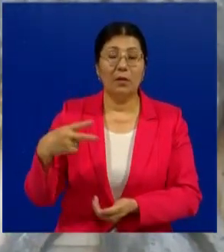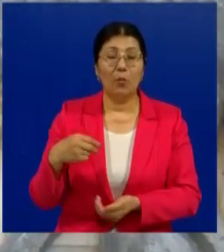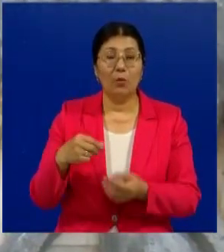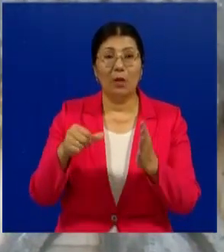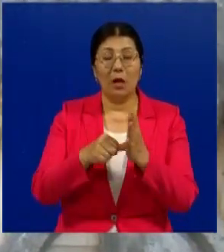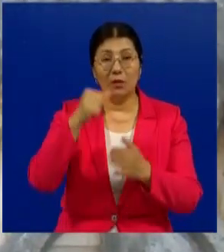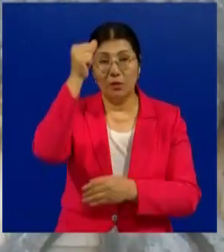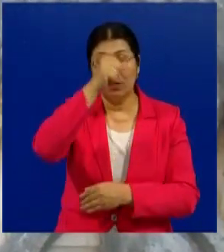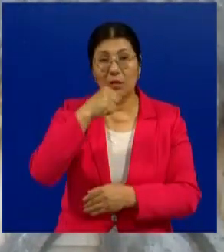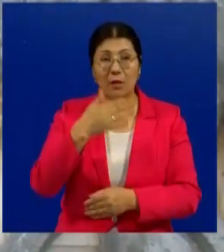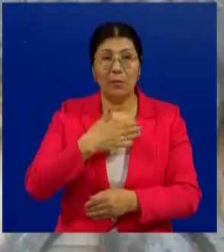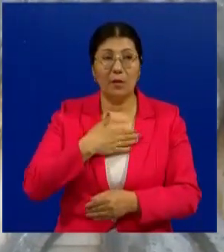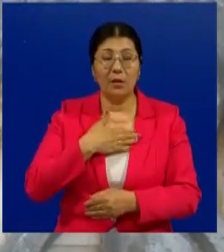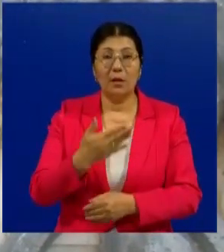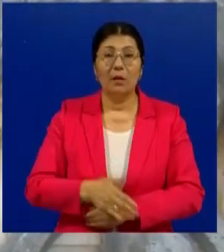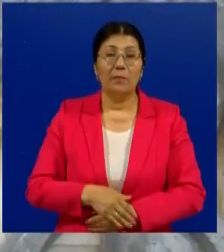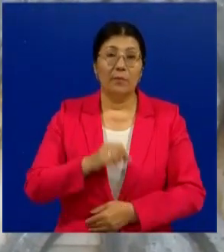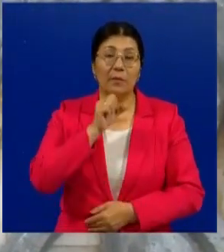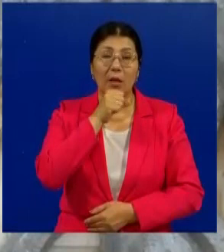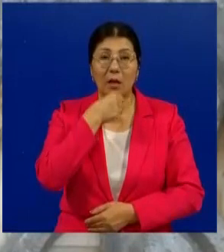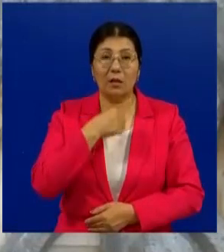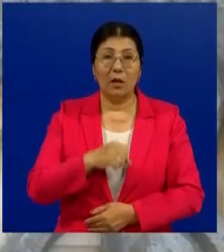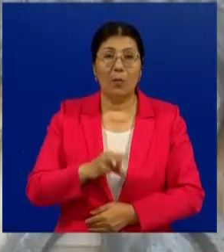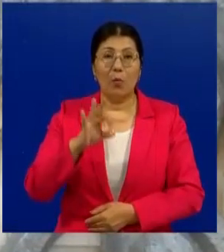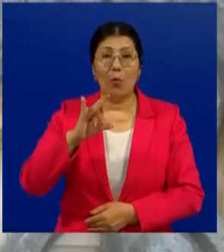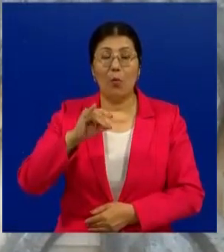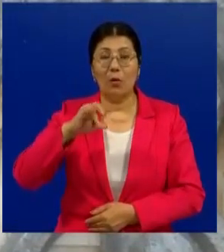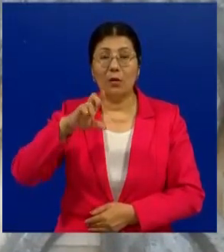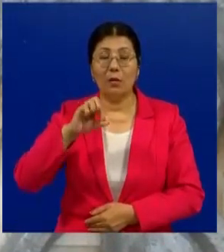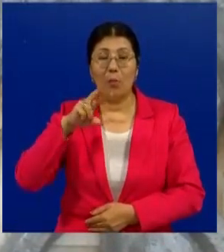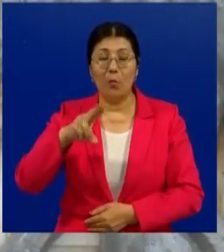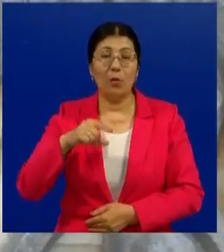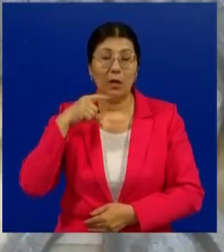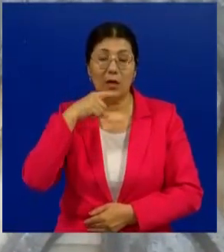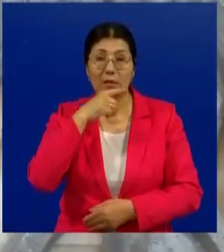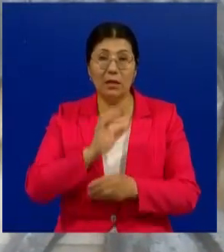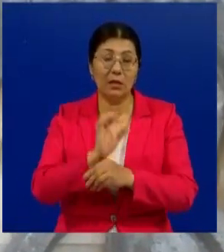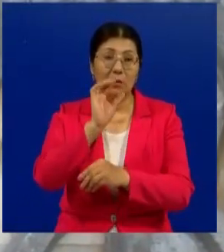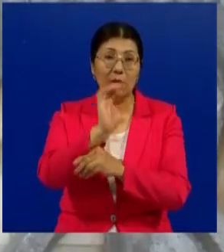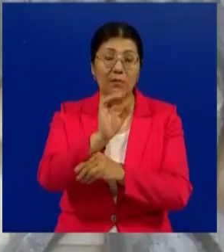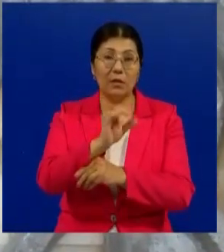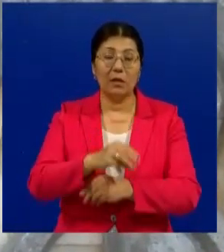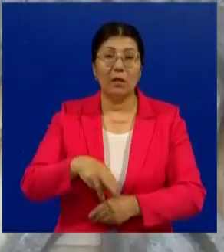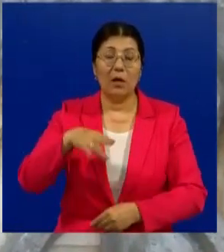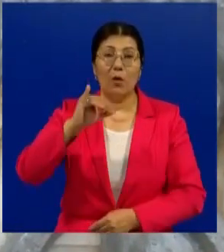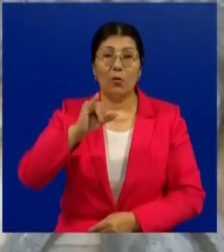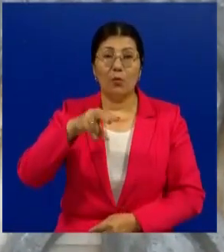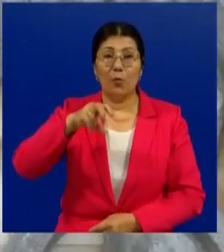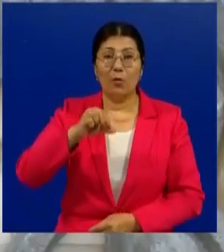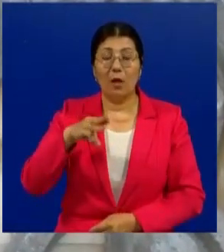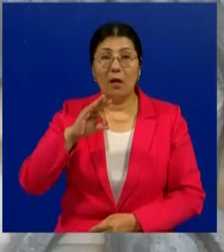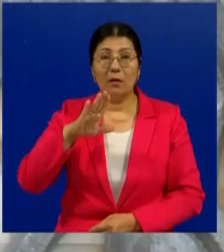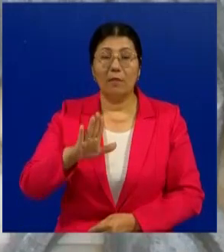жылы менің атам Орынборда окоп жұмысына кетіп бара жатырған мезгілде Міржақып Дулатов пен